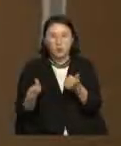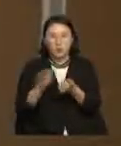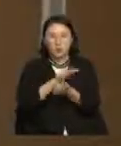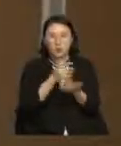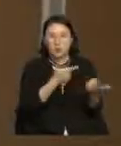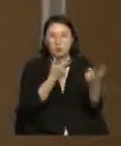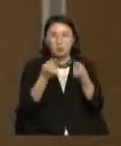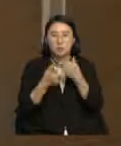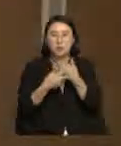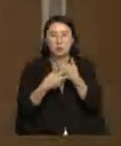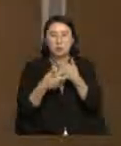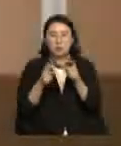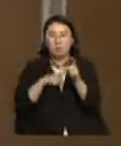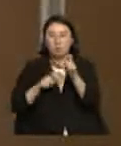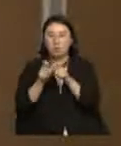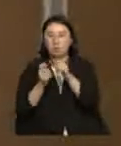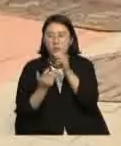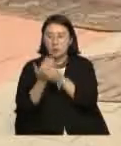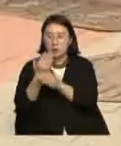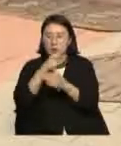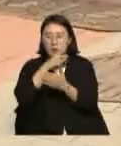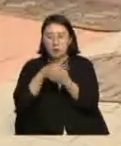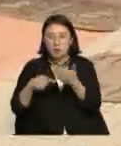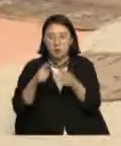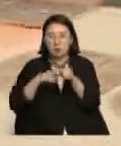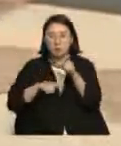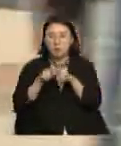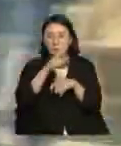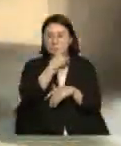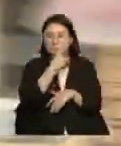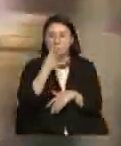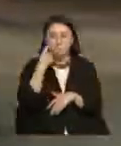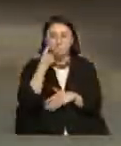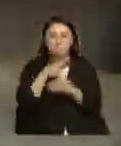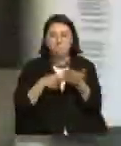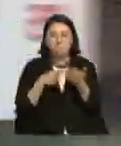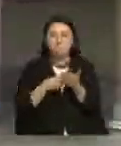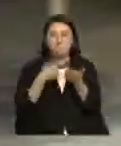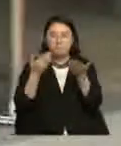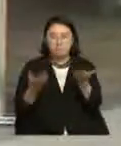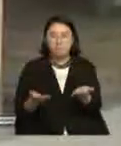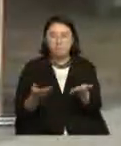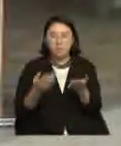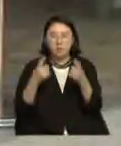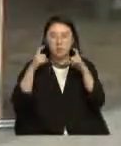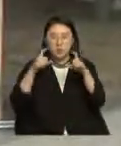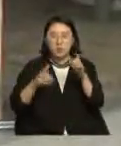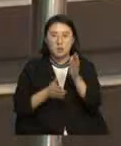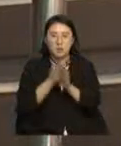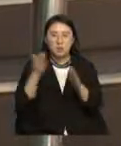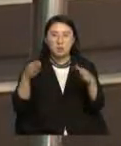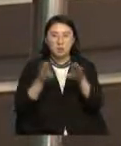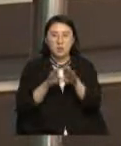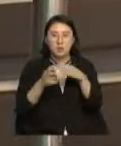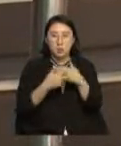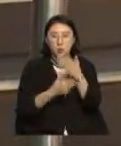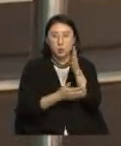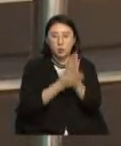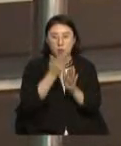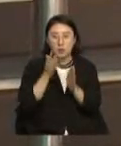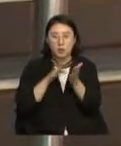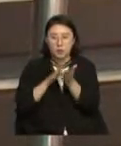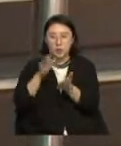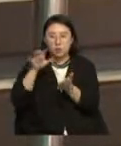같은 병원 부대사업 에서 발생한 손질도 보상받을 수 있습니다 확진 환자 때문에 시설을 폐쇄한 의료기관과